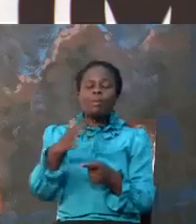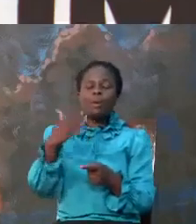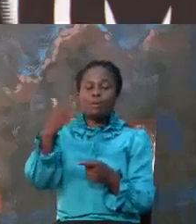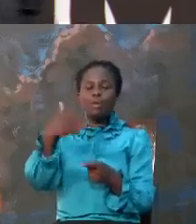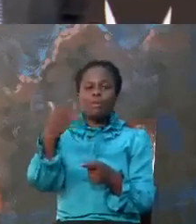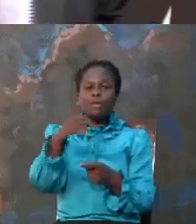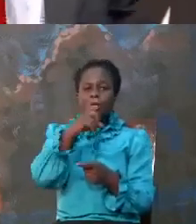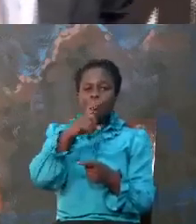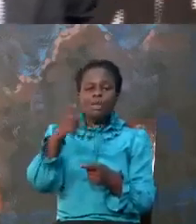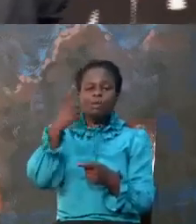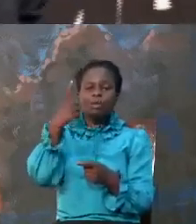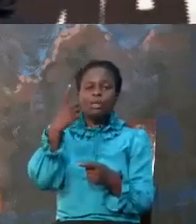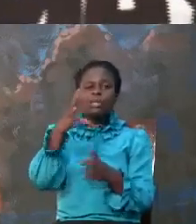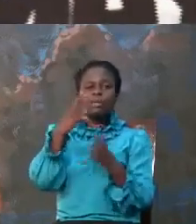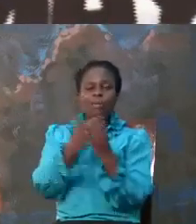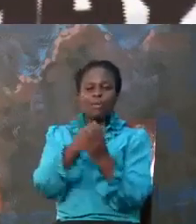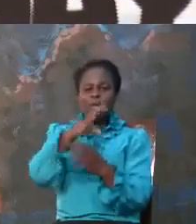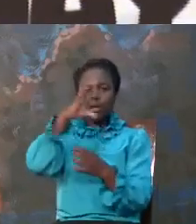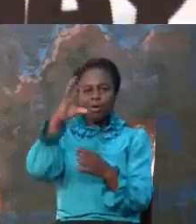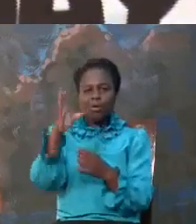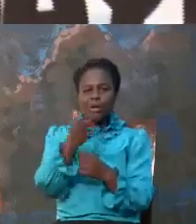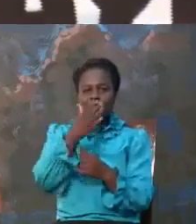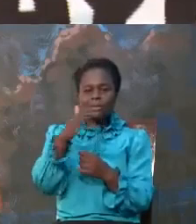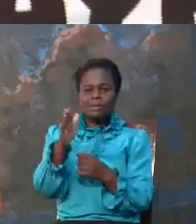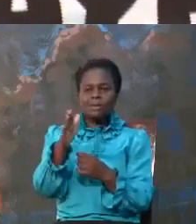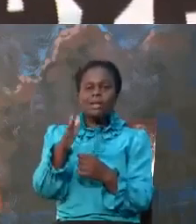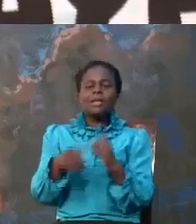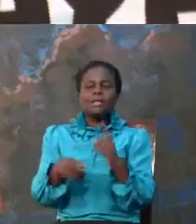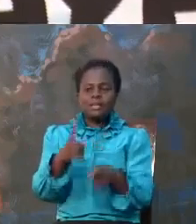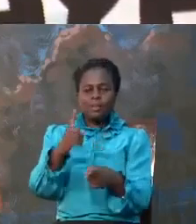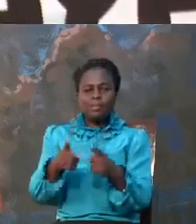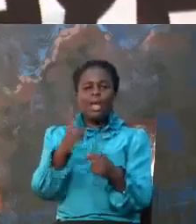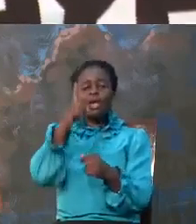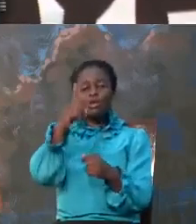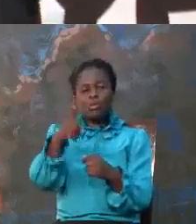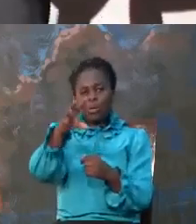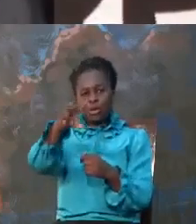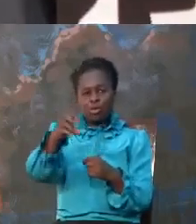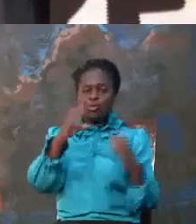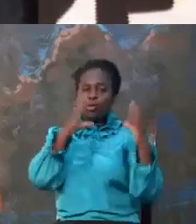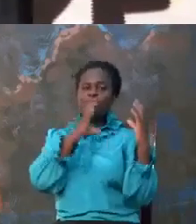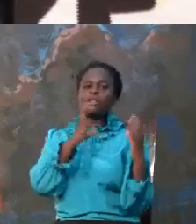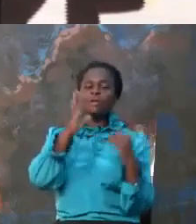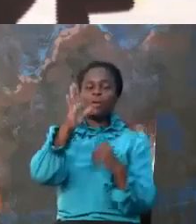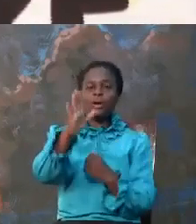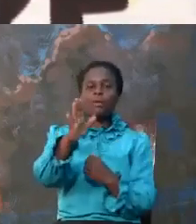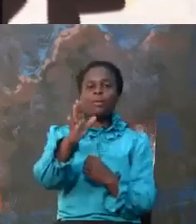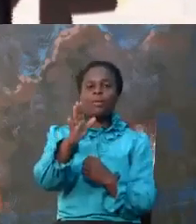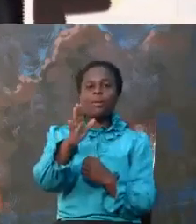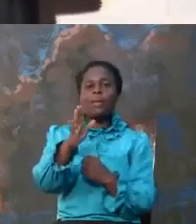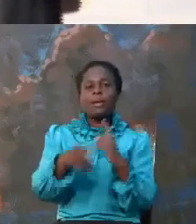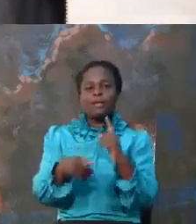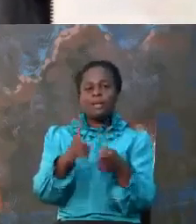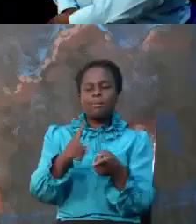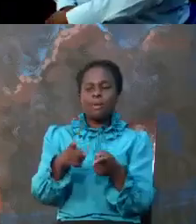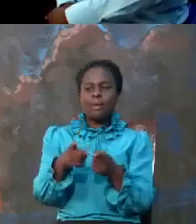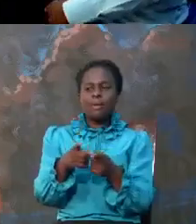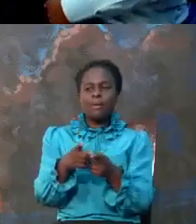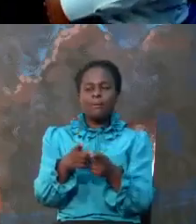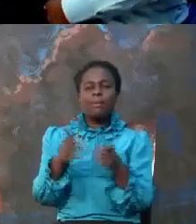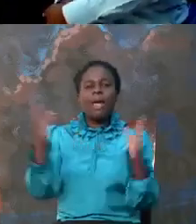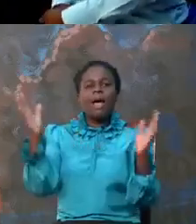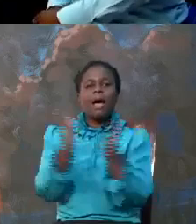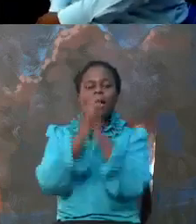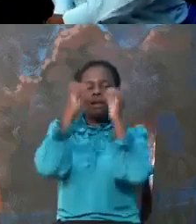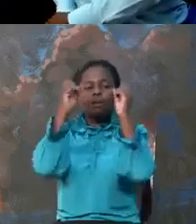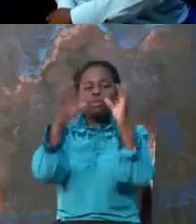upeto wa kwanza na chorus yake. Tembea popote pale ulipo. Yuko anachukuana na sisi. Yuko anachukuana na sisi. Tembea pale ulipo.